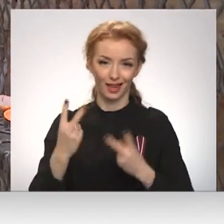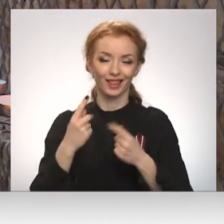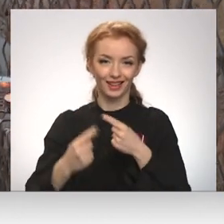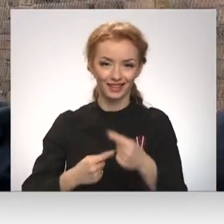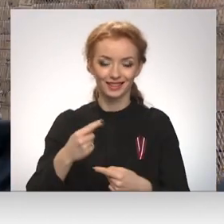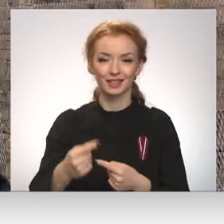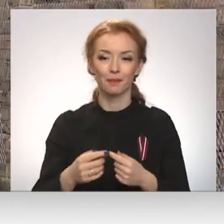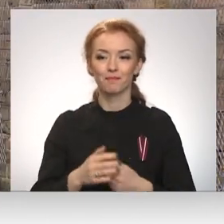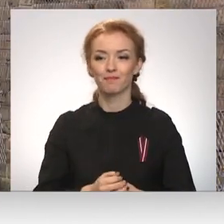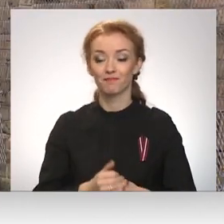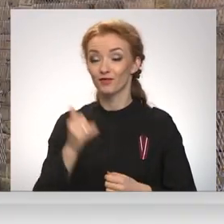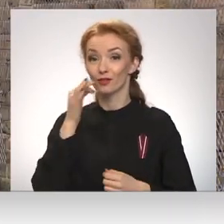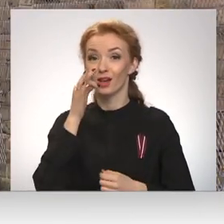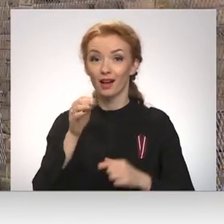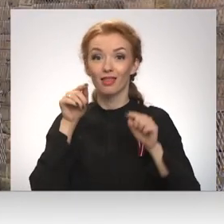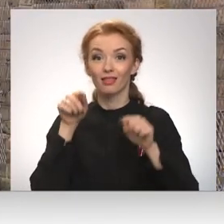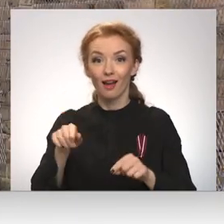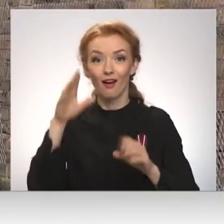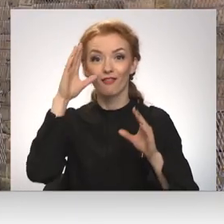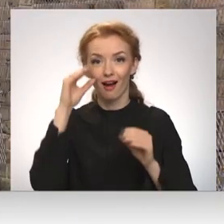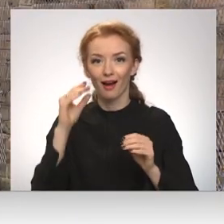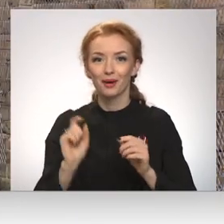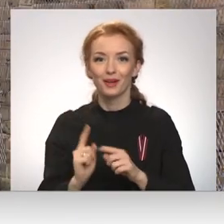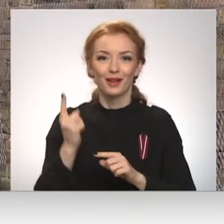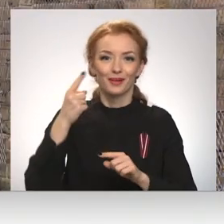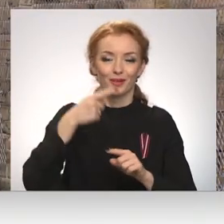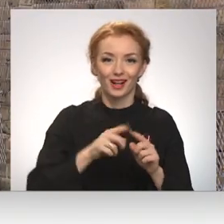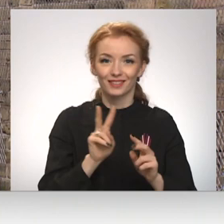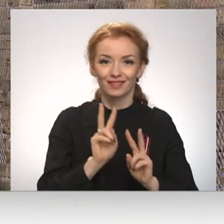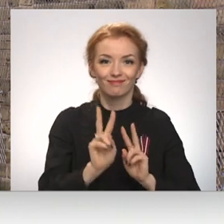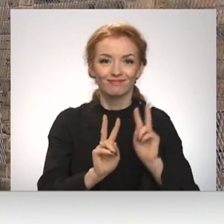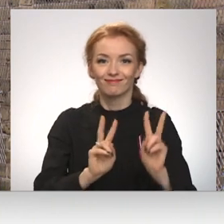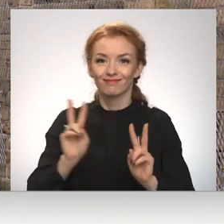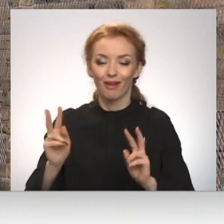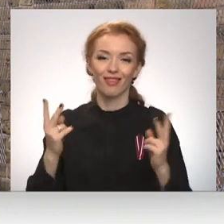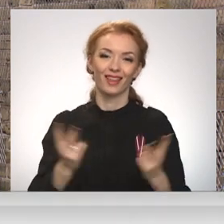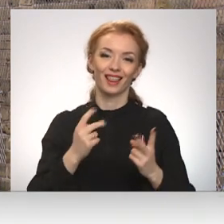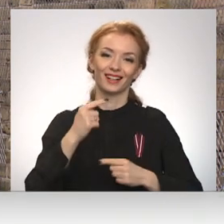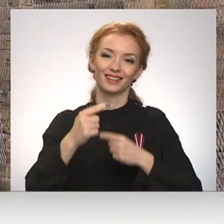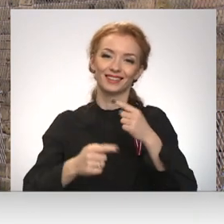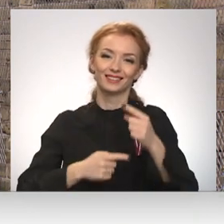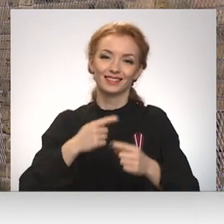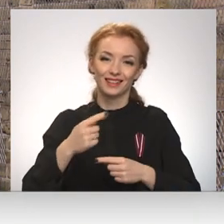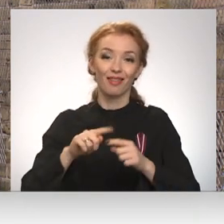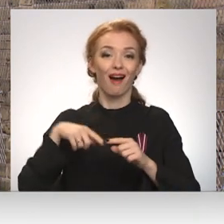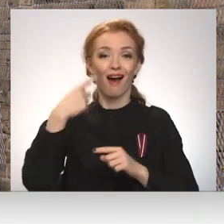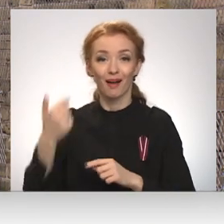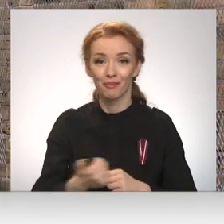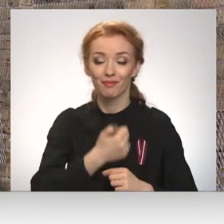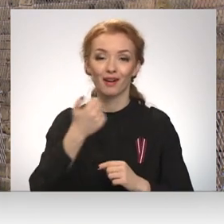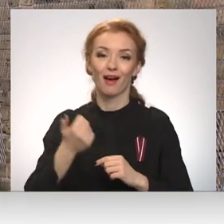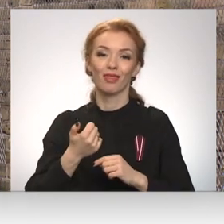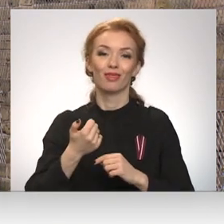vakarā pie pils parādījās pirmās svecītas. Nu, tas ir tā, un pēc tam tā tradīcija iegāja. Tālāk nākošā gadā jau